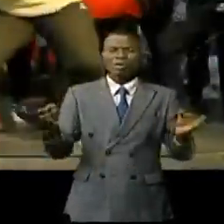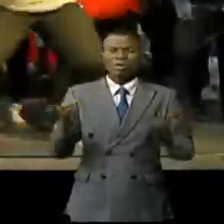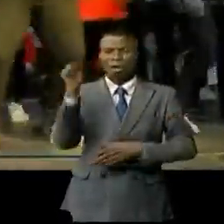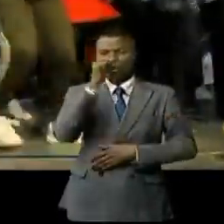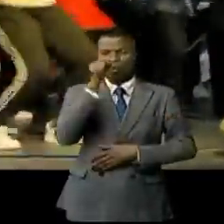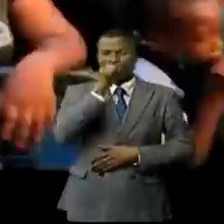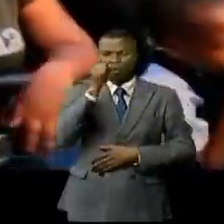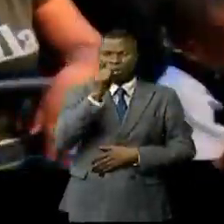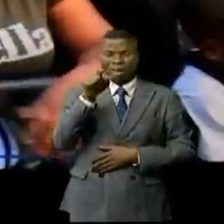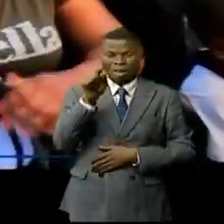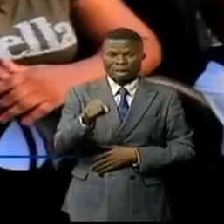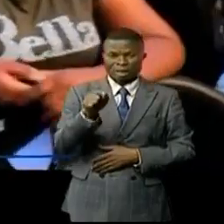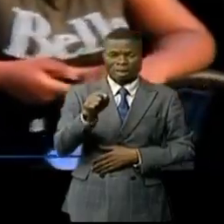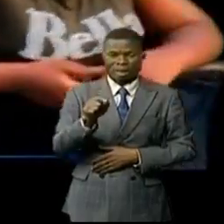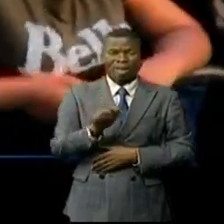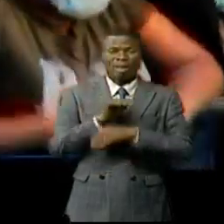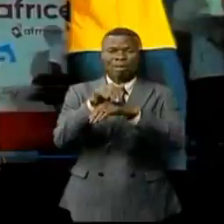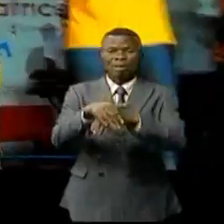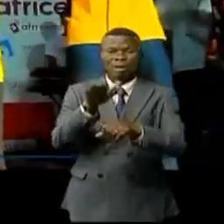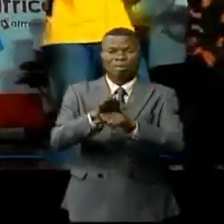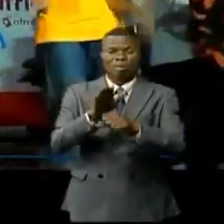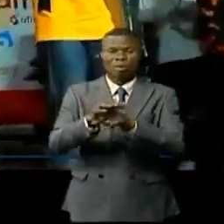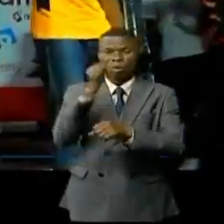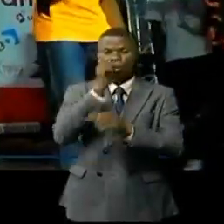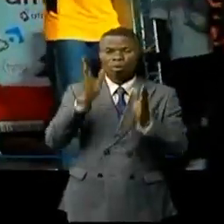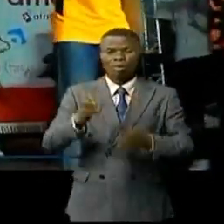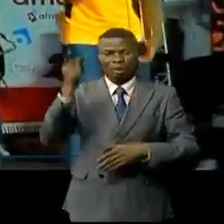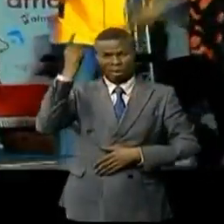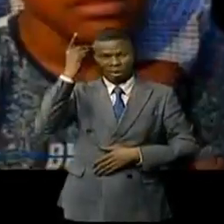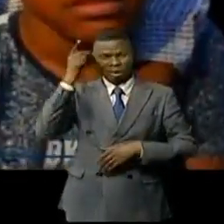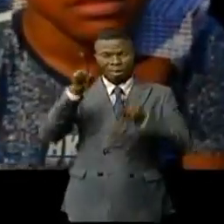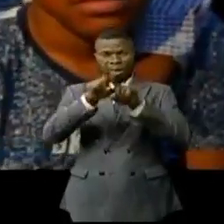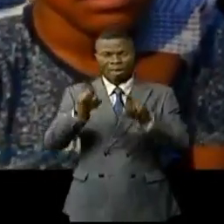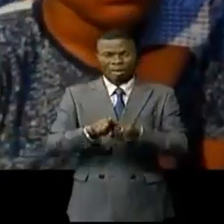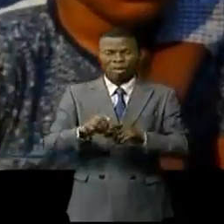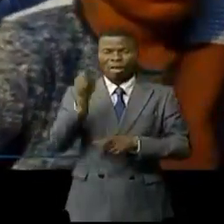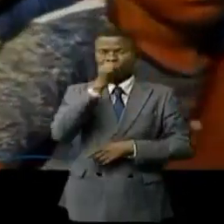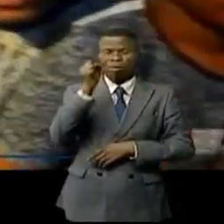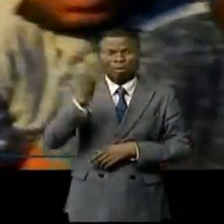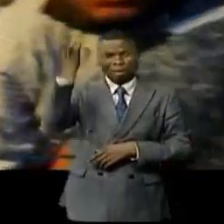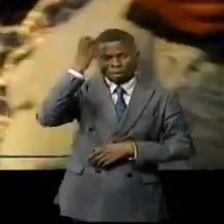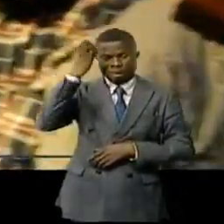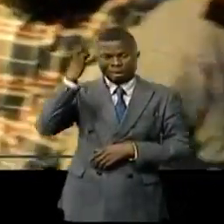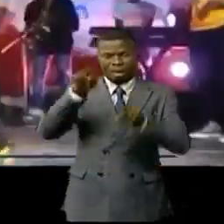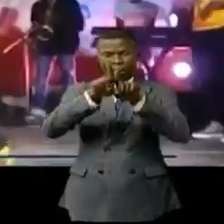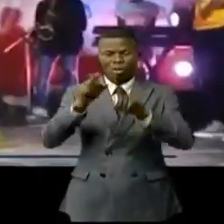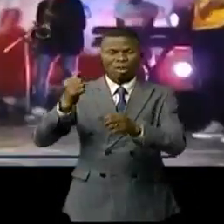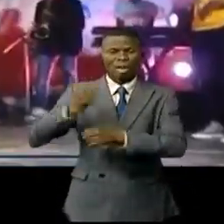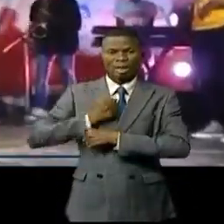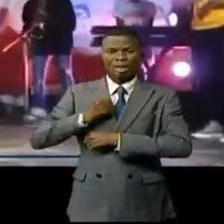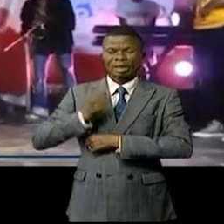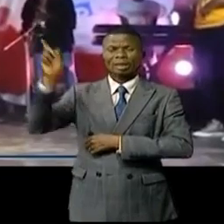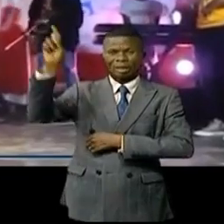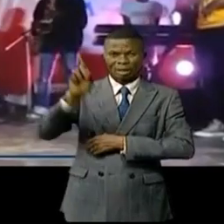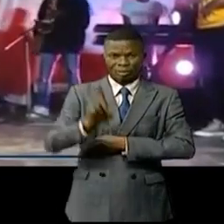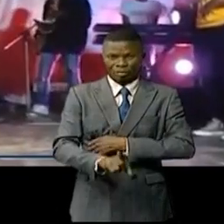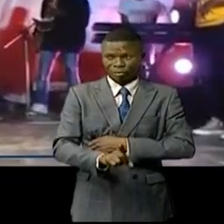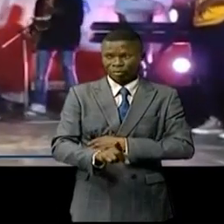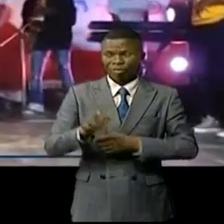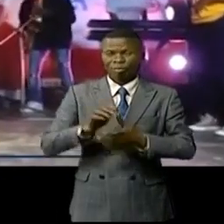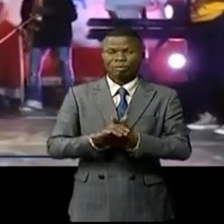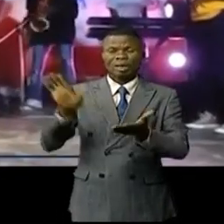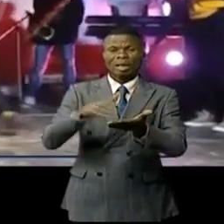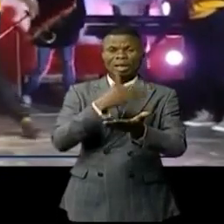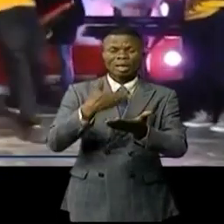musique auquel avaient participé plusieurs artistes de Kinshasa et ceux venus de l'Europe et du Canada. Dans leur